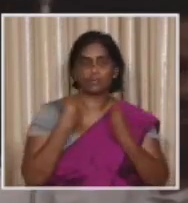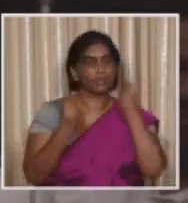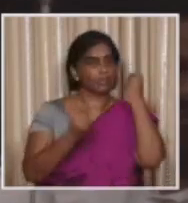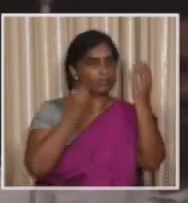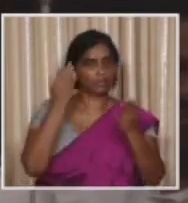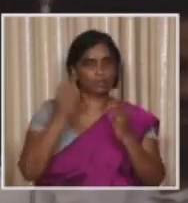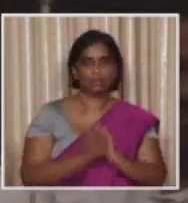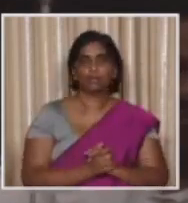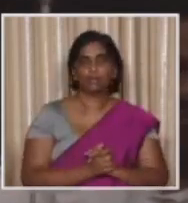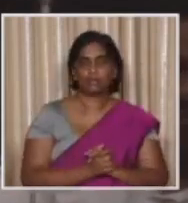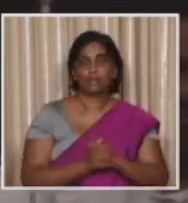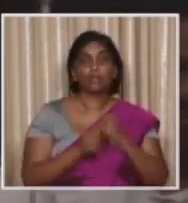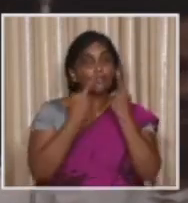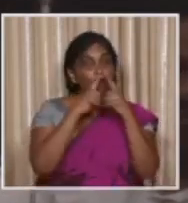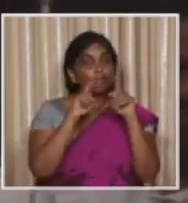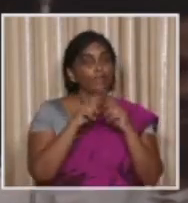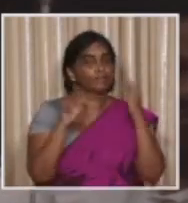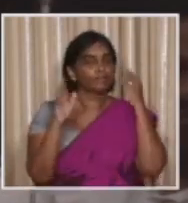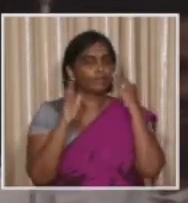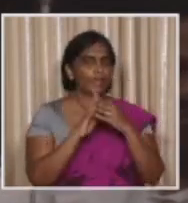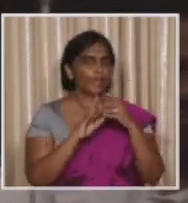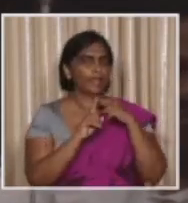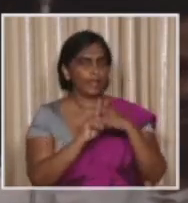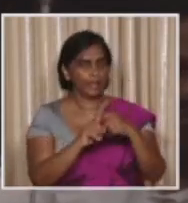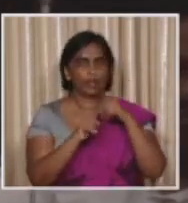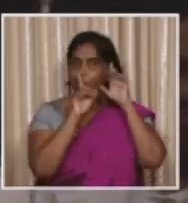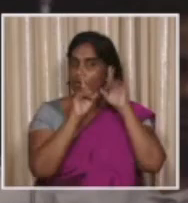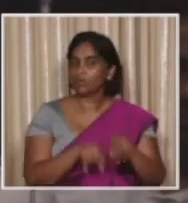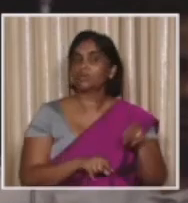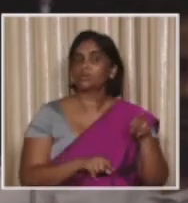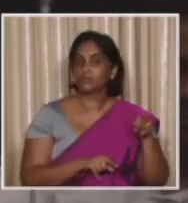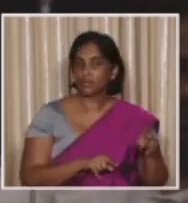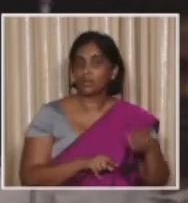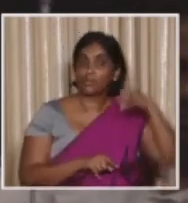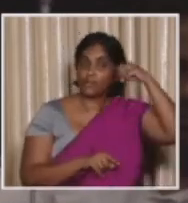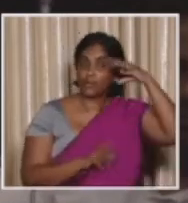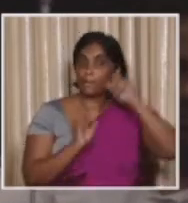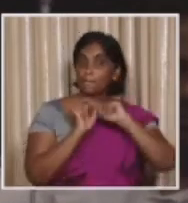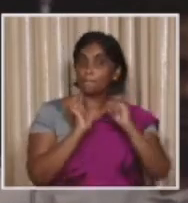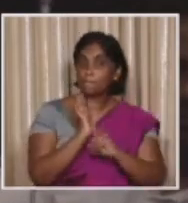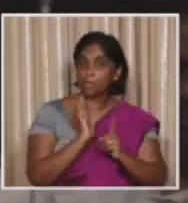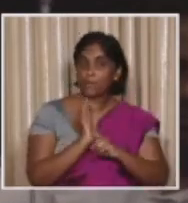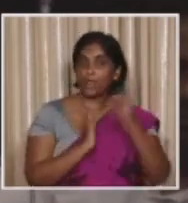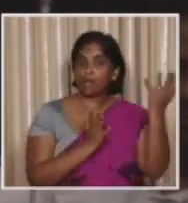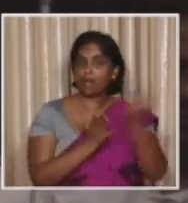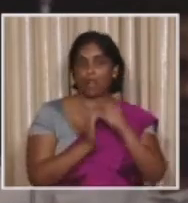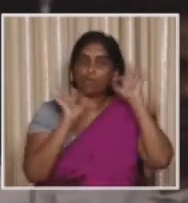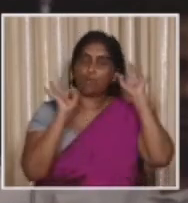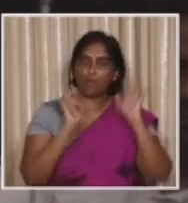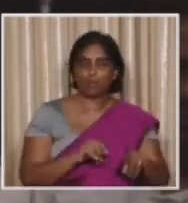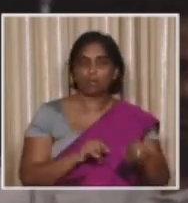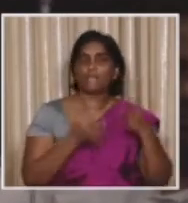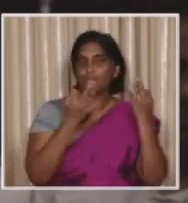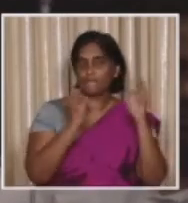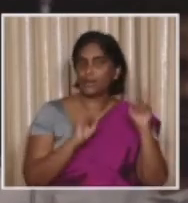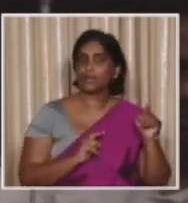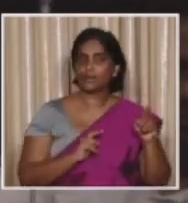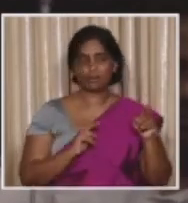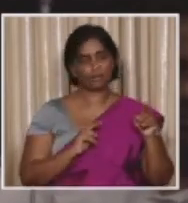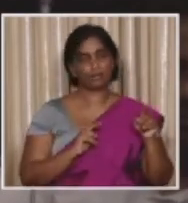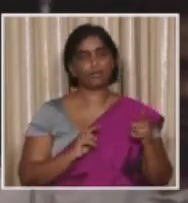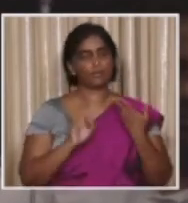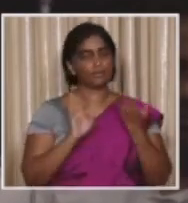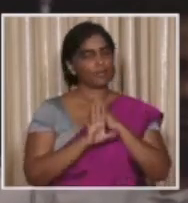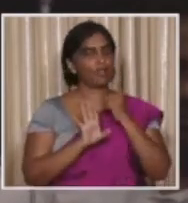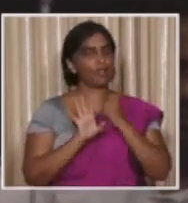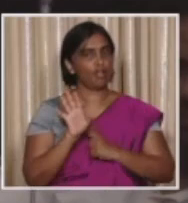තිබුණා. විවිධ ක්ෂේත්‍ර තිබුණ ඉලක්ක කරගෙන මෙන්න මේවට විදුලි බිල අය කරන්නෙත් නැහැ කියලා. දැන් මේ රටේ